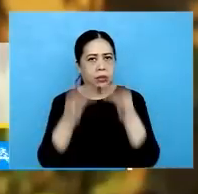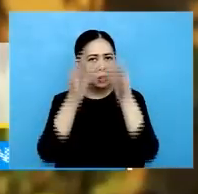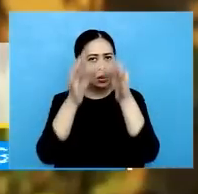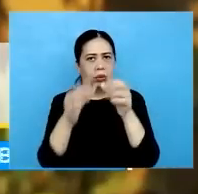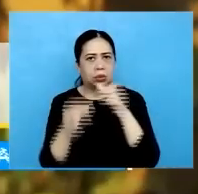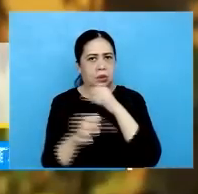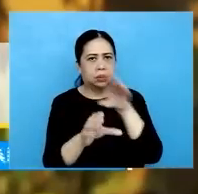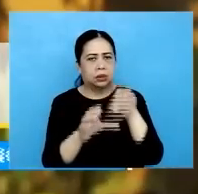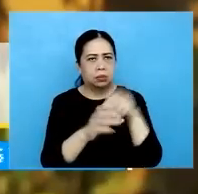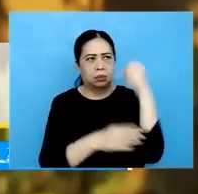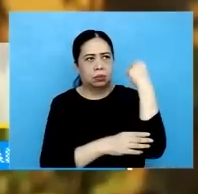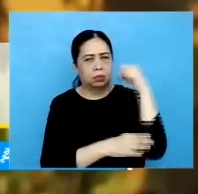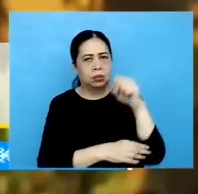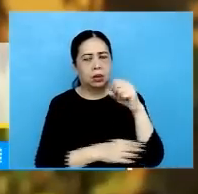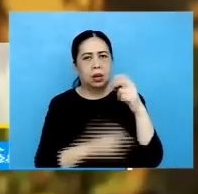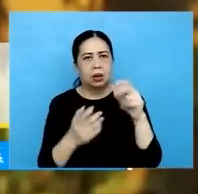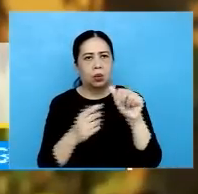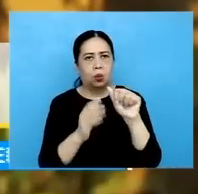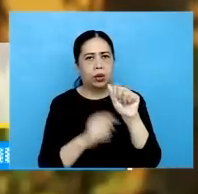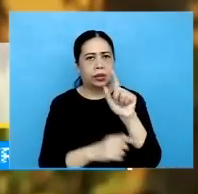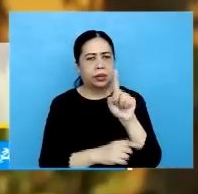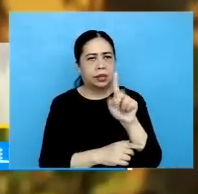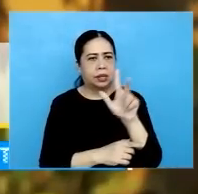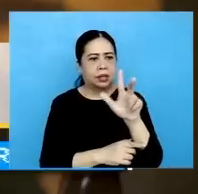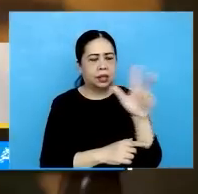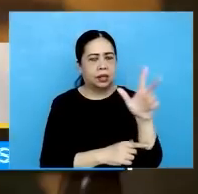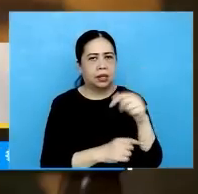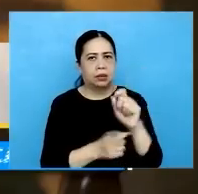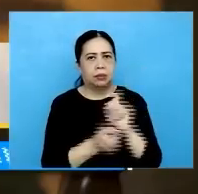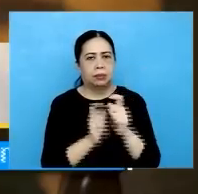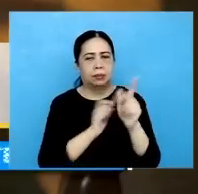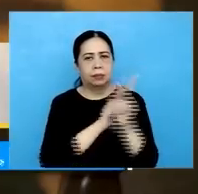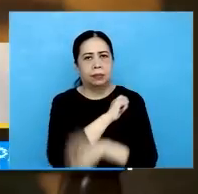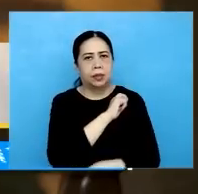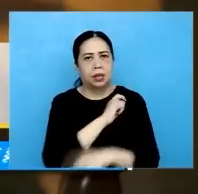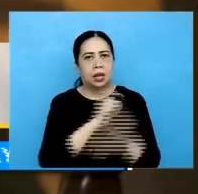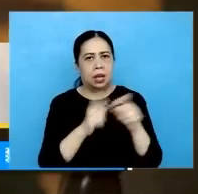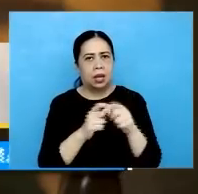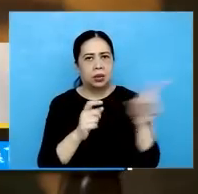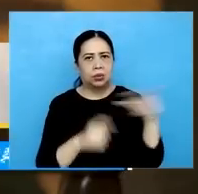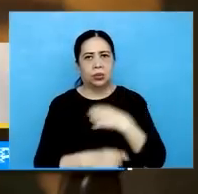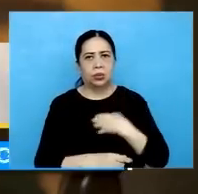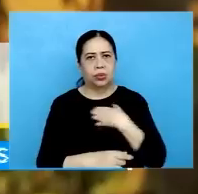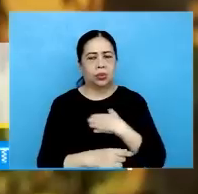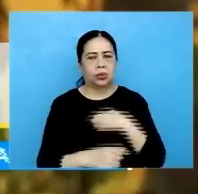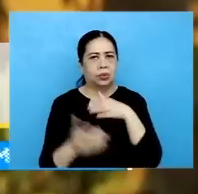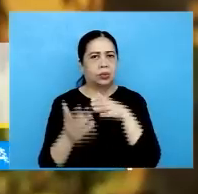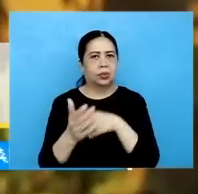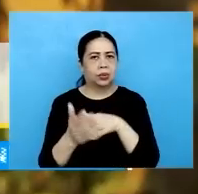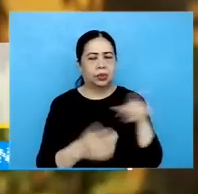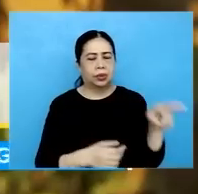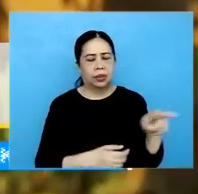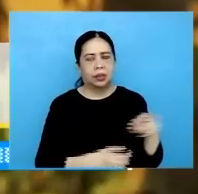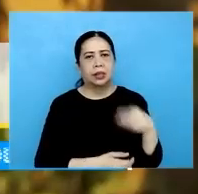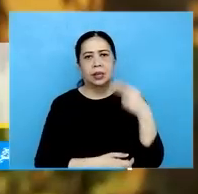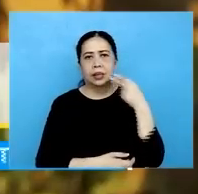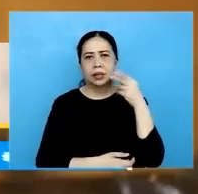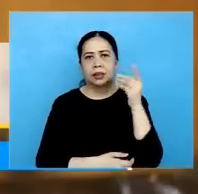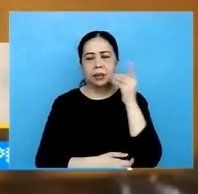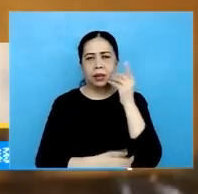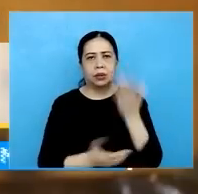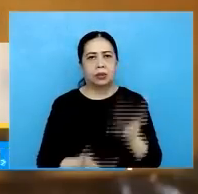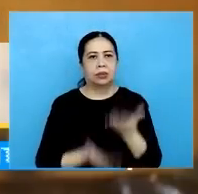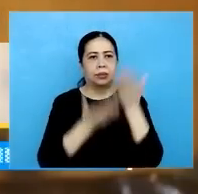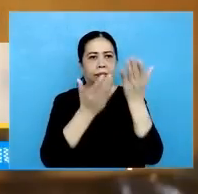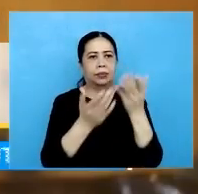sa paglabag sa Article 133 ng Revised Penal Code na siyang inireklamo ni Demetriou. Plano nilang maghain ng